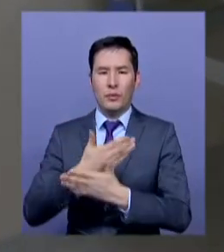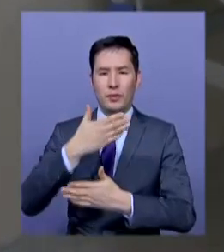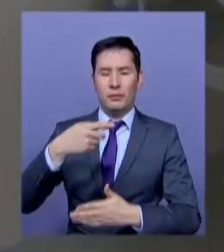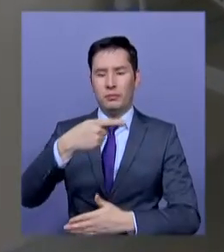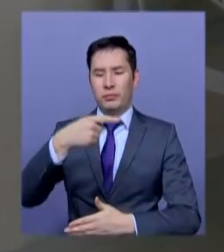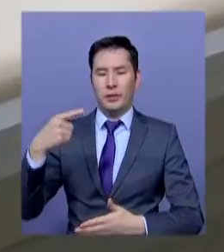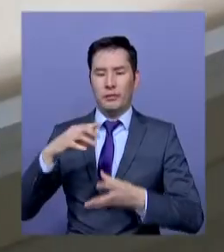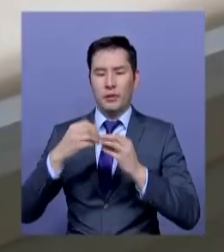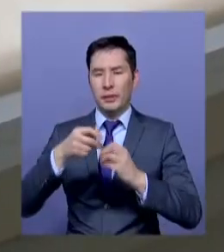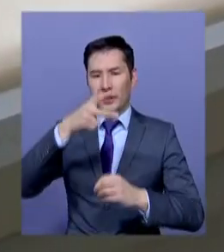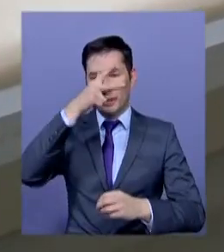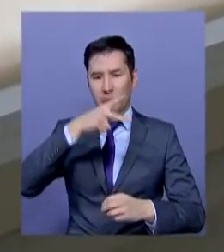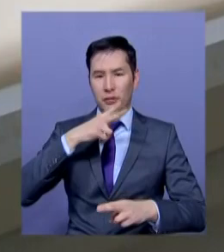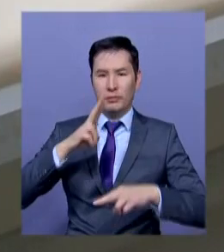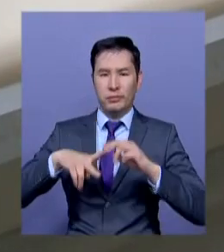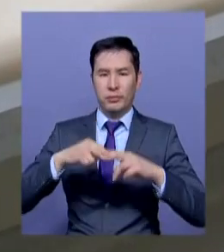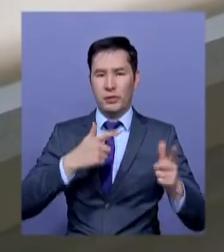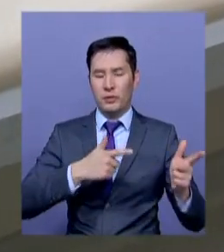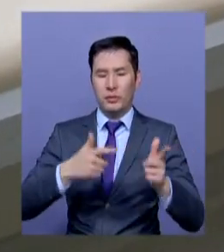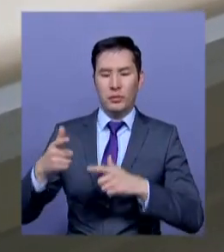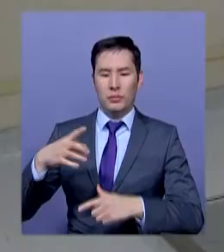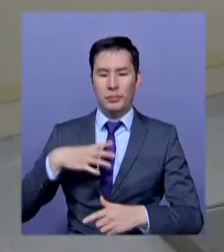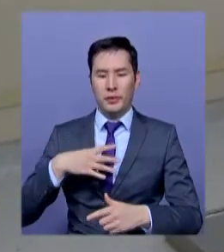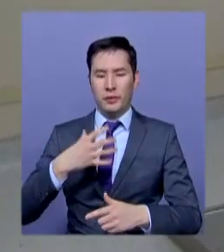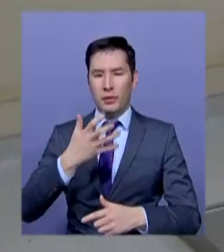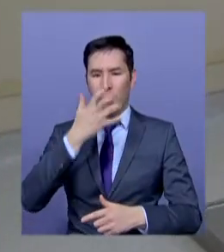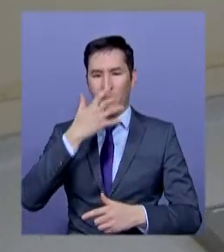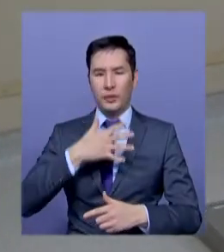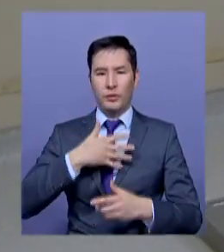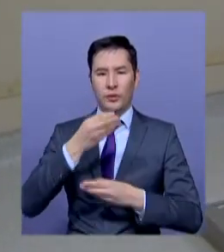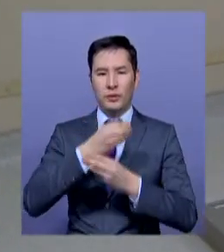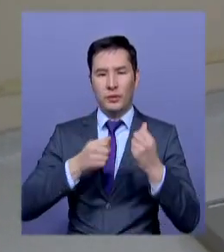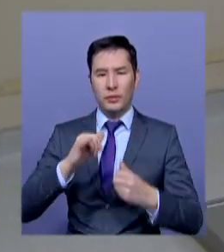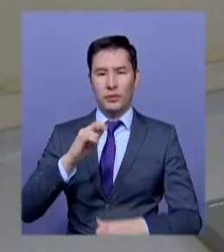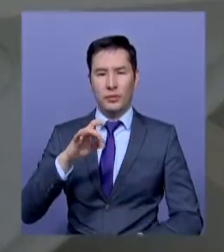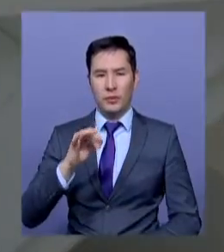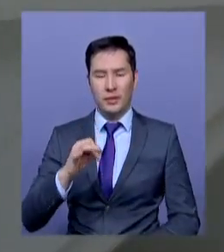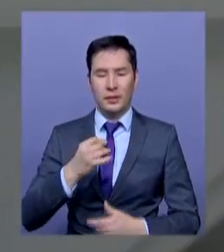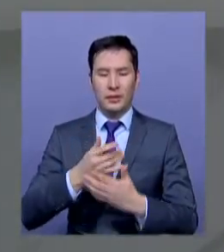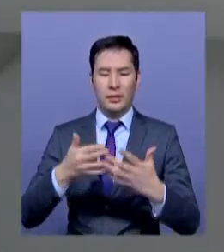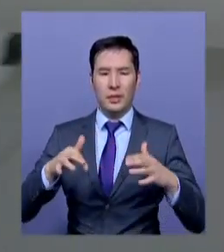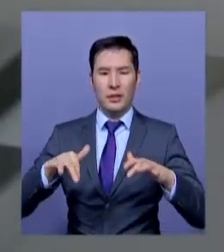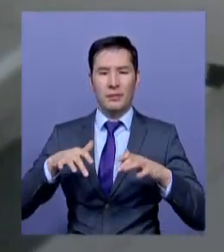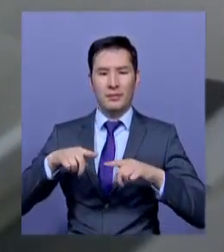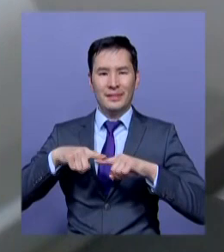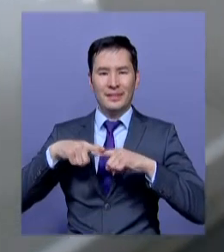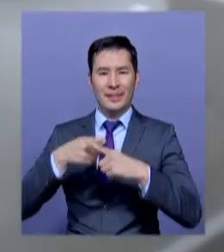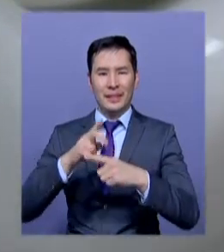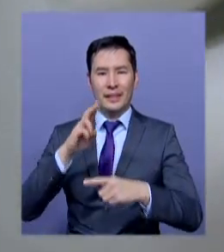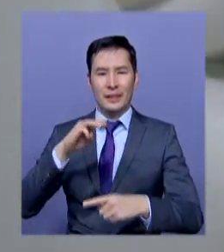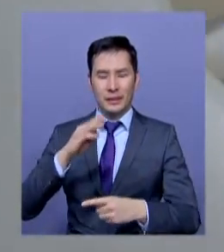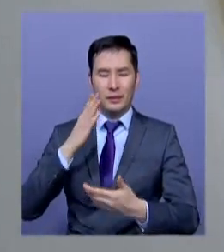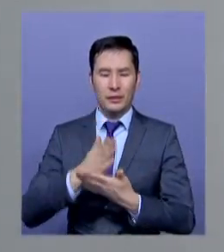ішінде салынды. Жұқпалы аурулар ауруханасында өкпені жасанды тыныстандыру, УЗИ, рентген аппараттары және компьютерлік томография орнатылған.